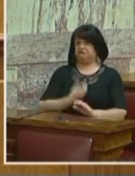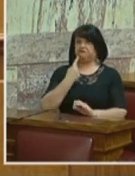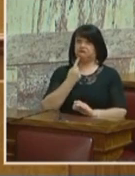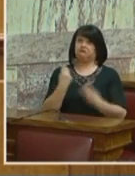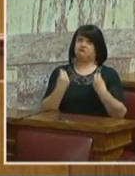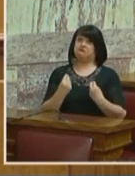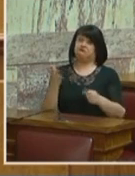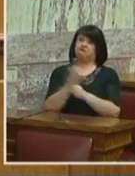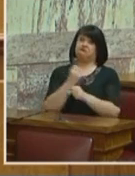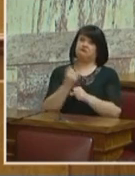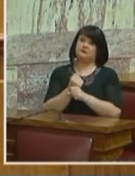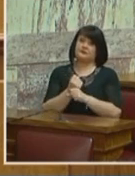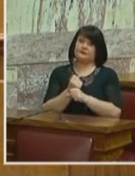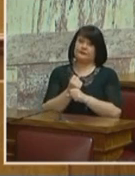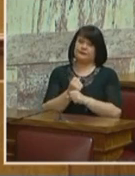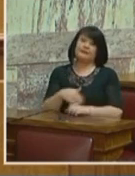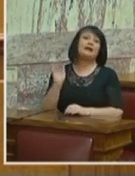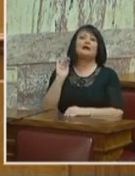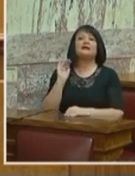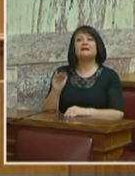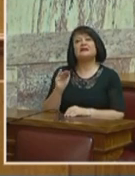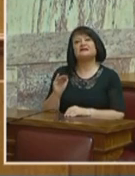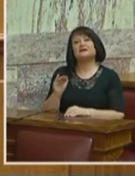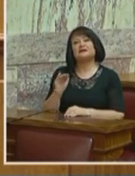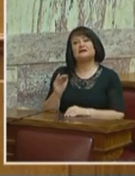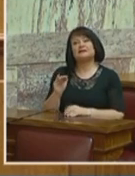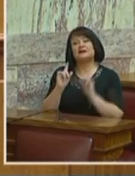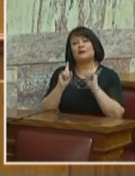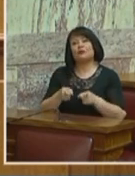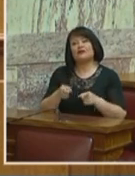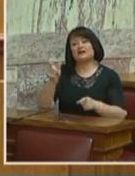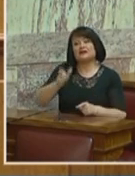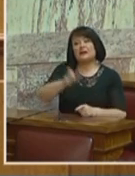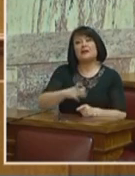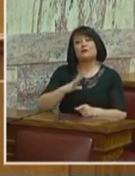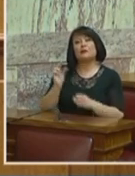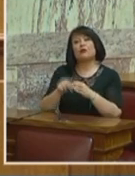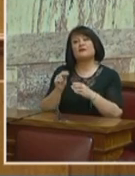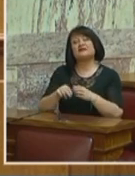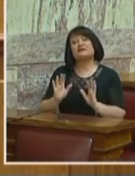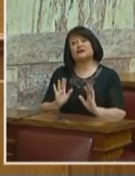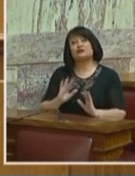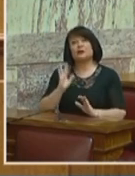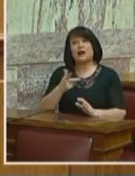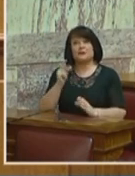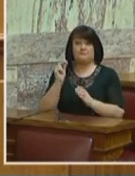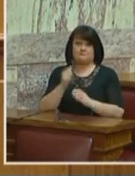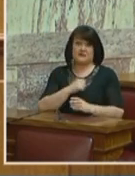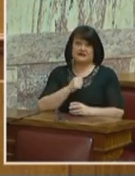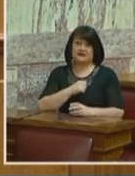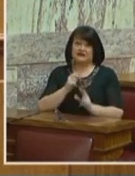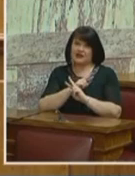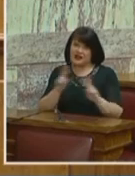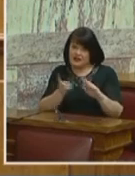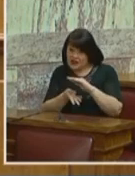κάνει, ας το ζυγίσει στην κρίση των ψηφοφόρων. Και αν πιστεύει σε καθαρές